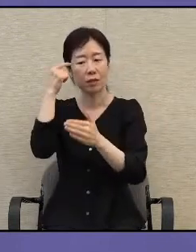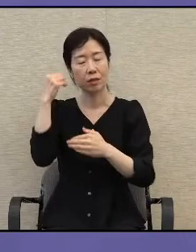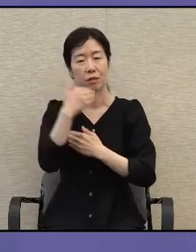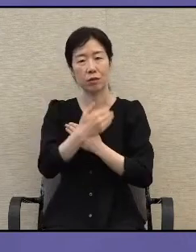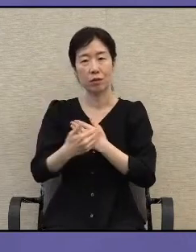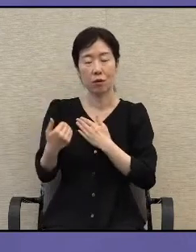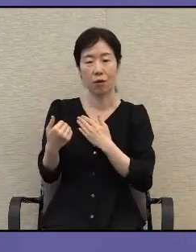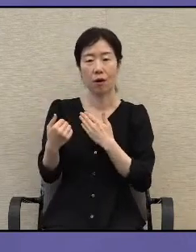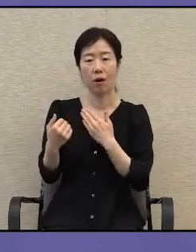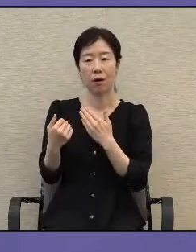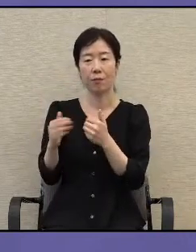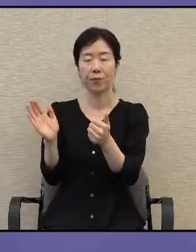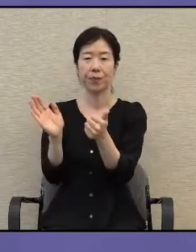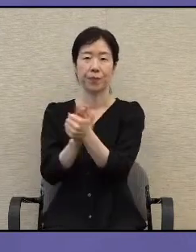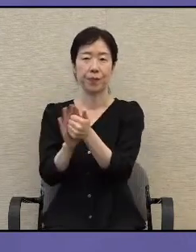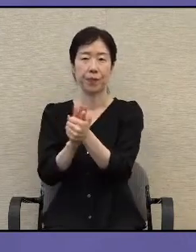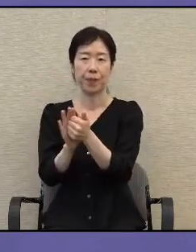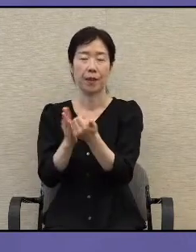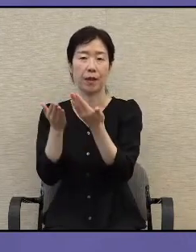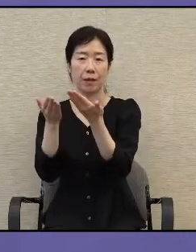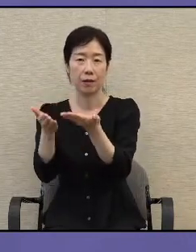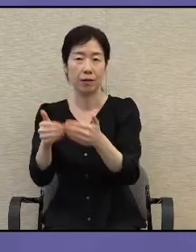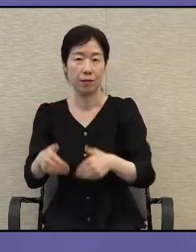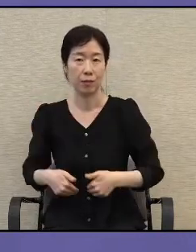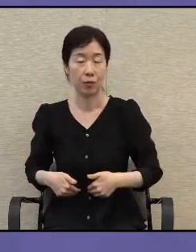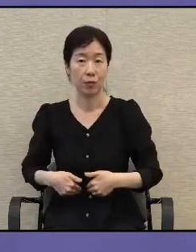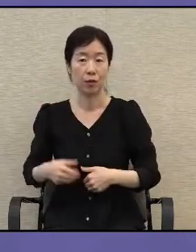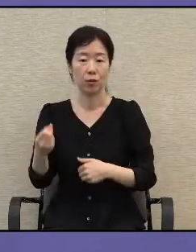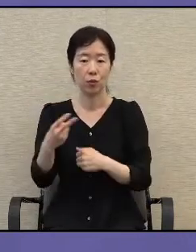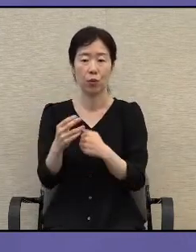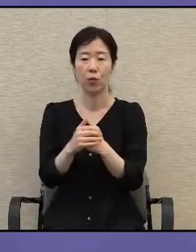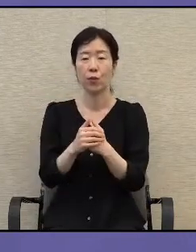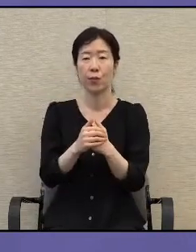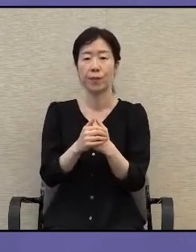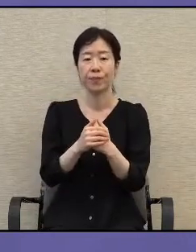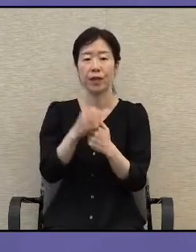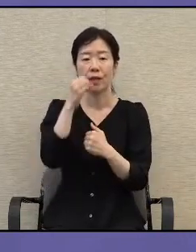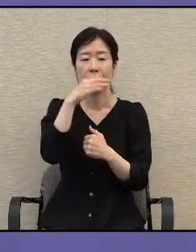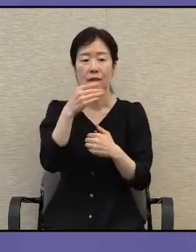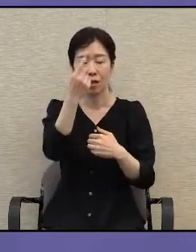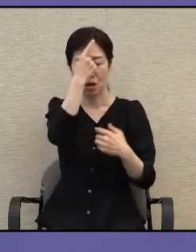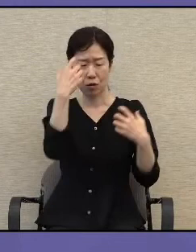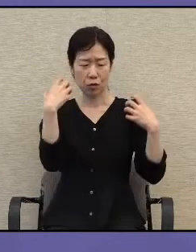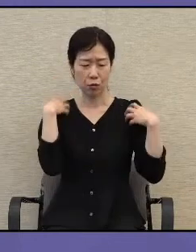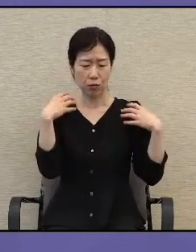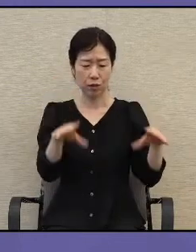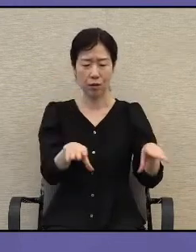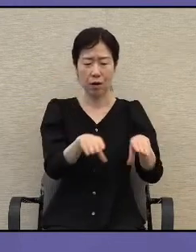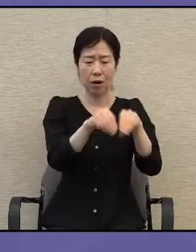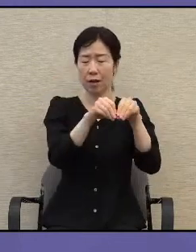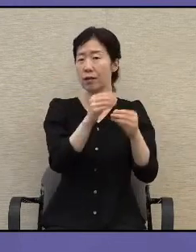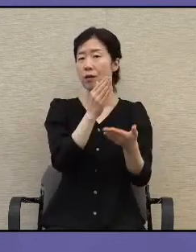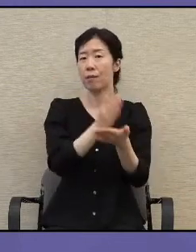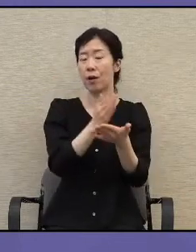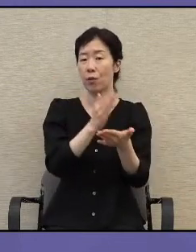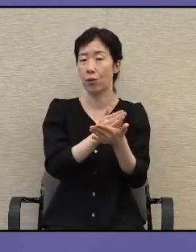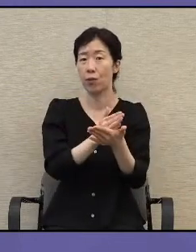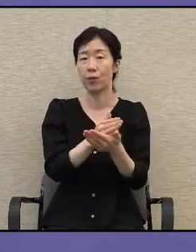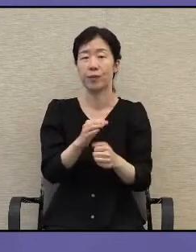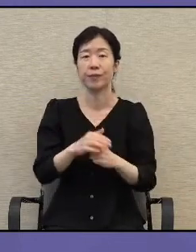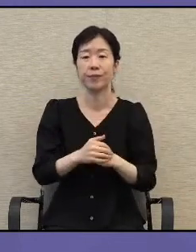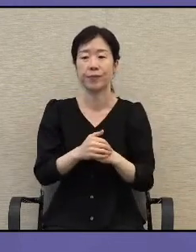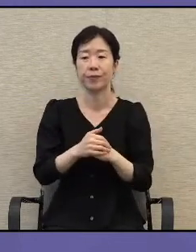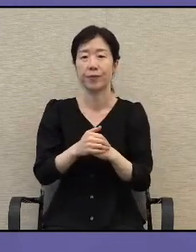이제 더 이상 정신건강 그 영역, 부처 안에서 이루어지는 것이 아니라 부처 간을 아우르는, 예를 들자면